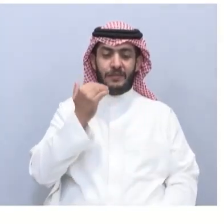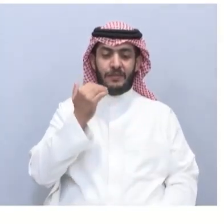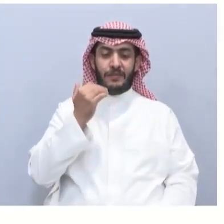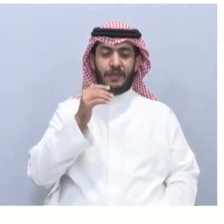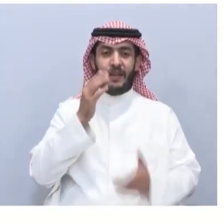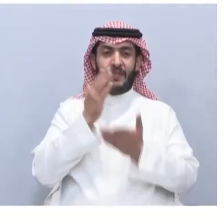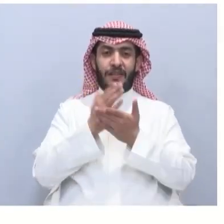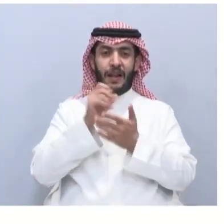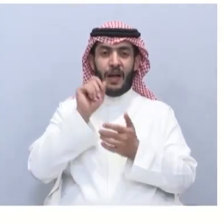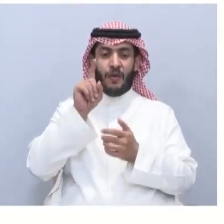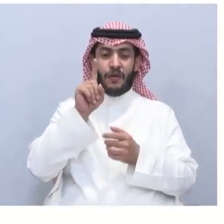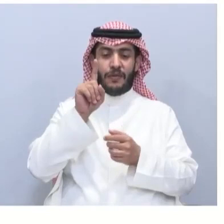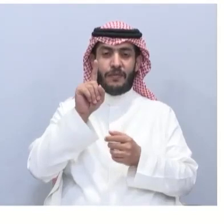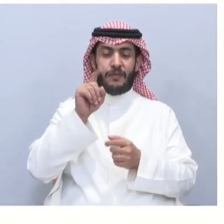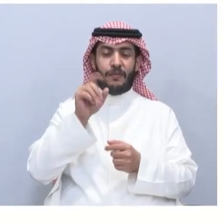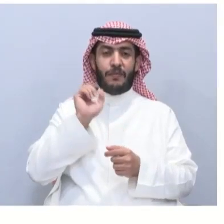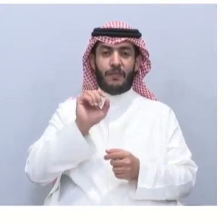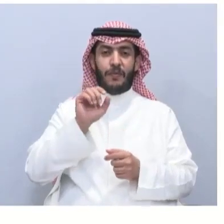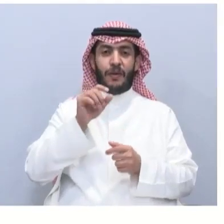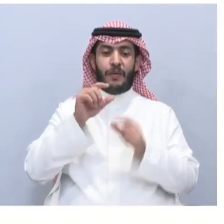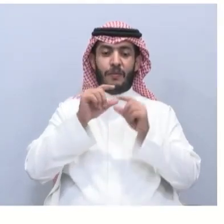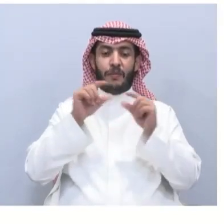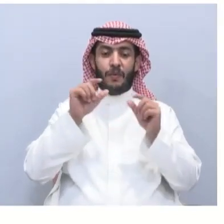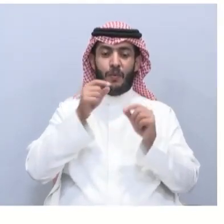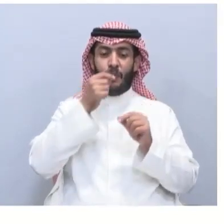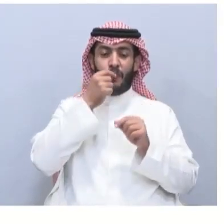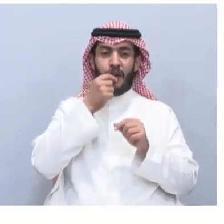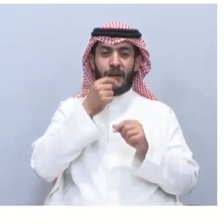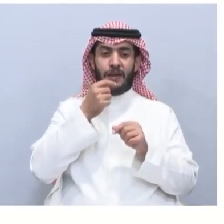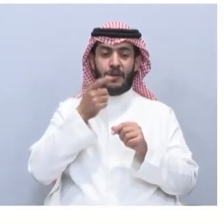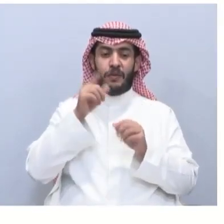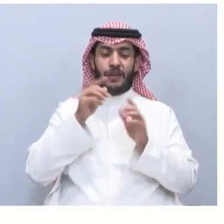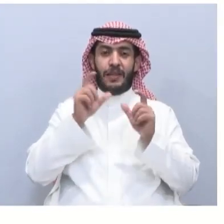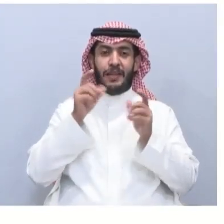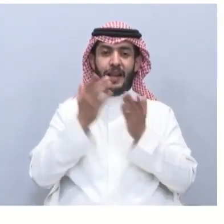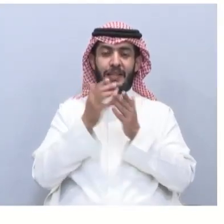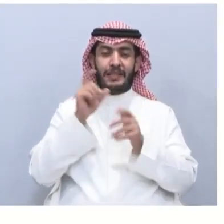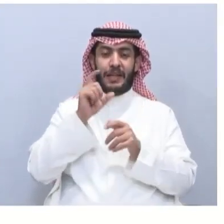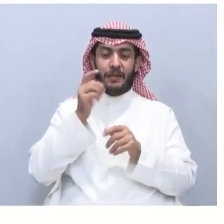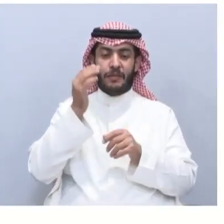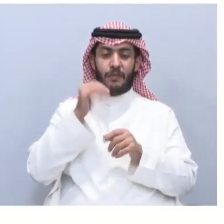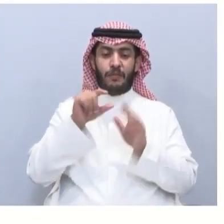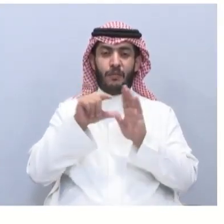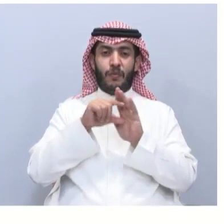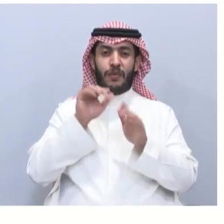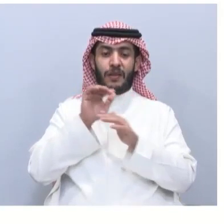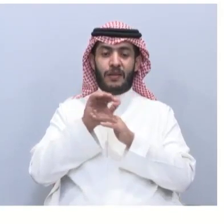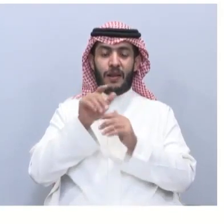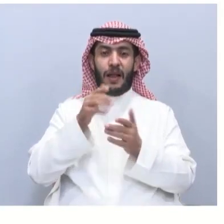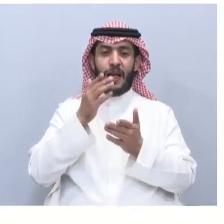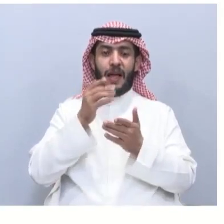الفصل الدراسي الاول الماده القران الكريم والدراسات الاسلاميه وموضوع الدرس